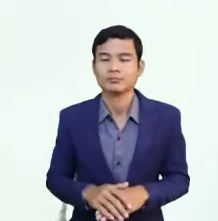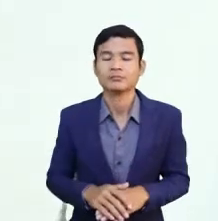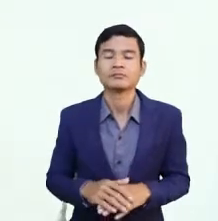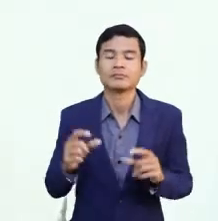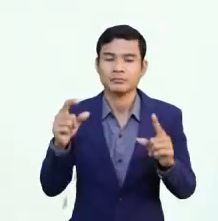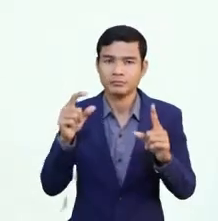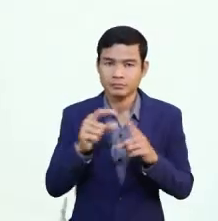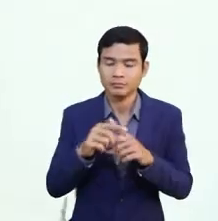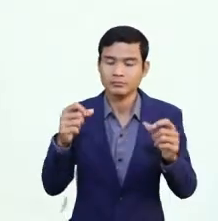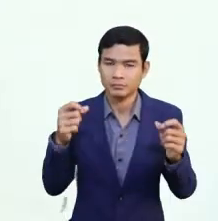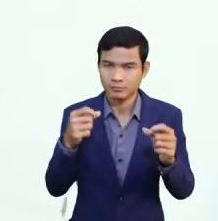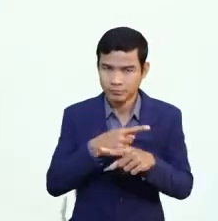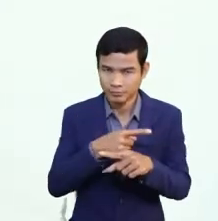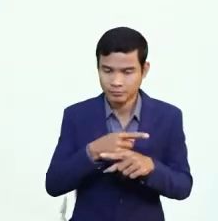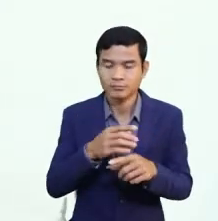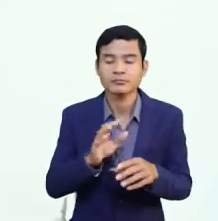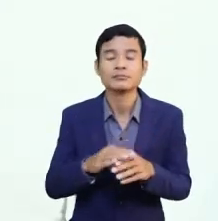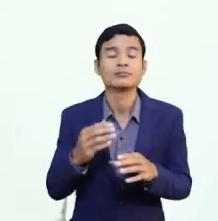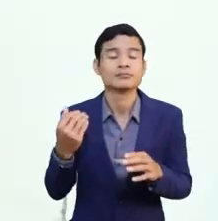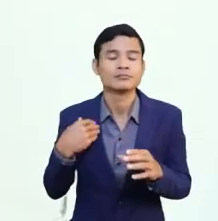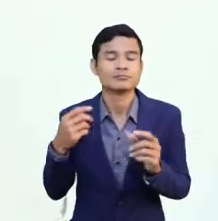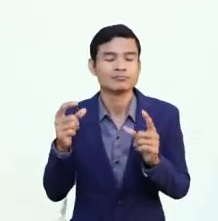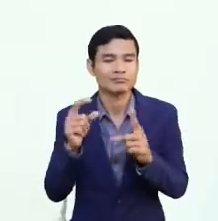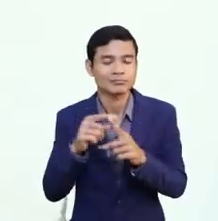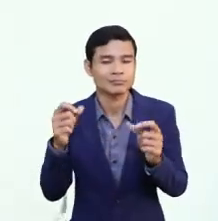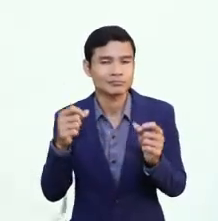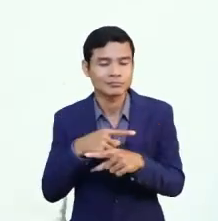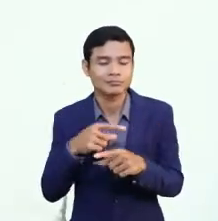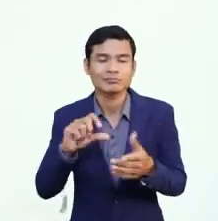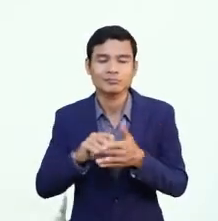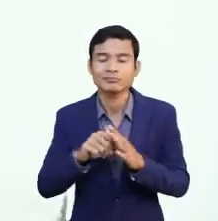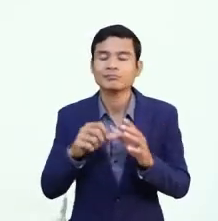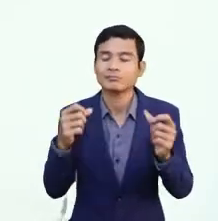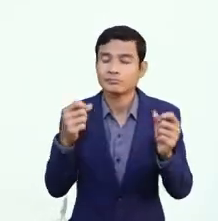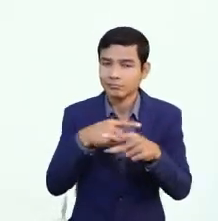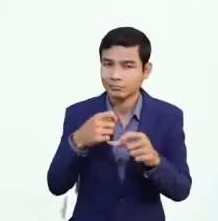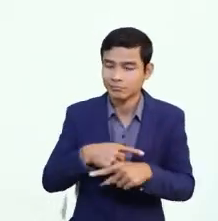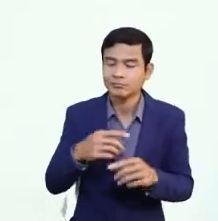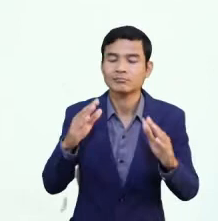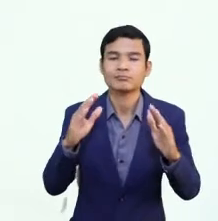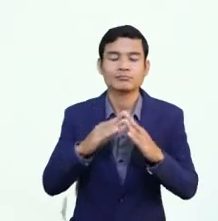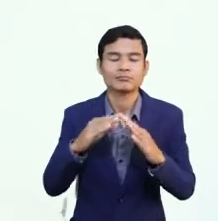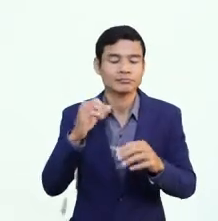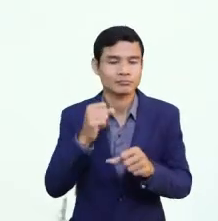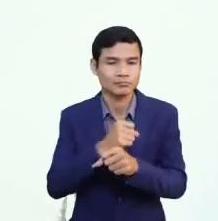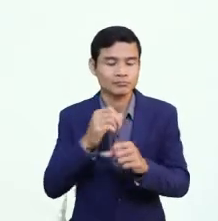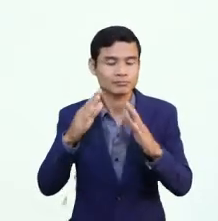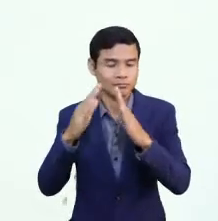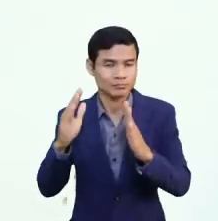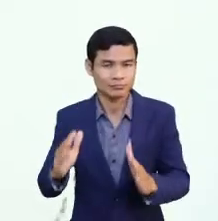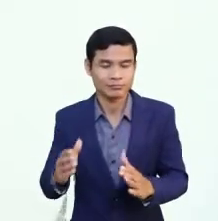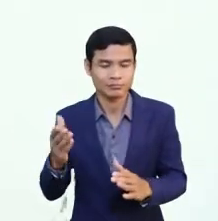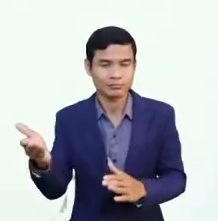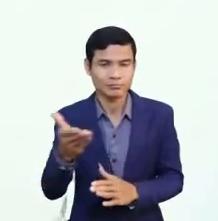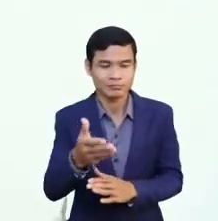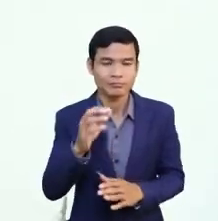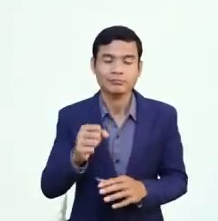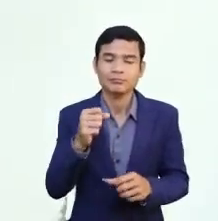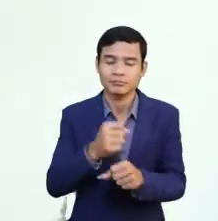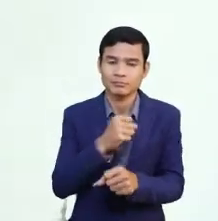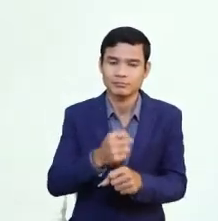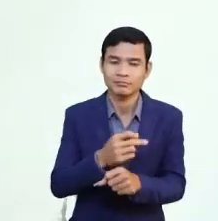tôi cứ chè bìa đầy miền này tôi khnhiếp bàn chà khnhiếp, chà đôi chân nấy chè cây cáp té, xem rập ơi con tặng ác nhiệt